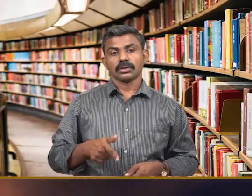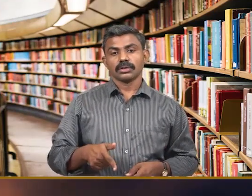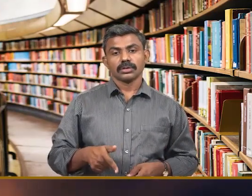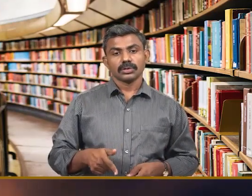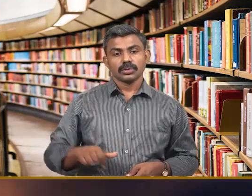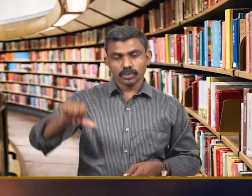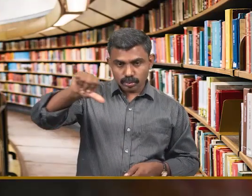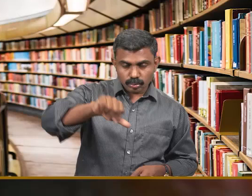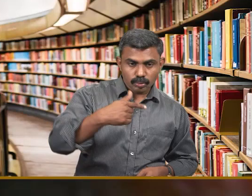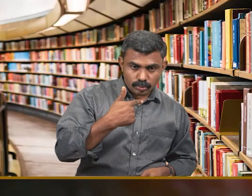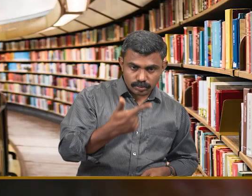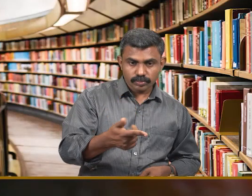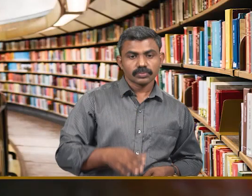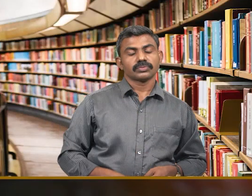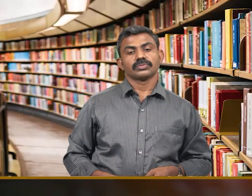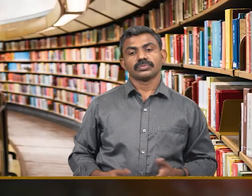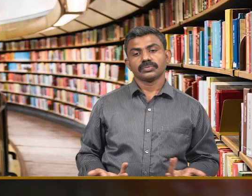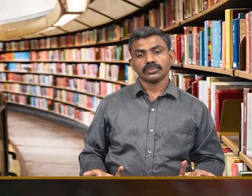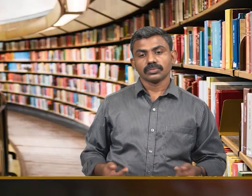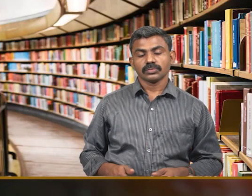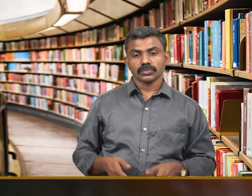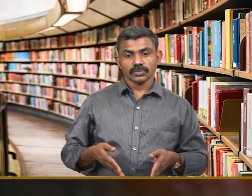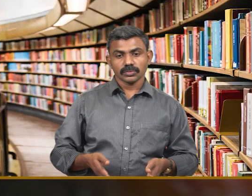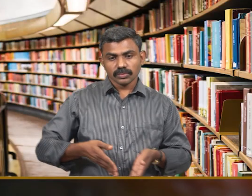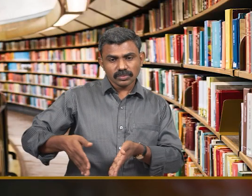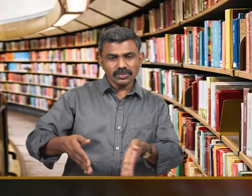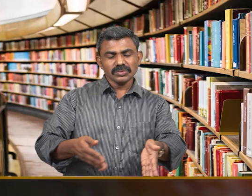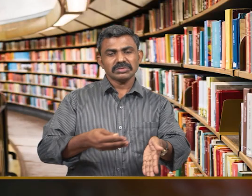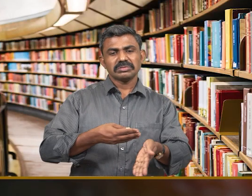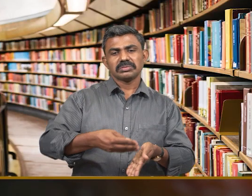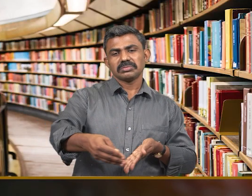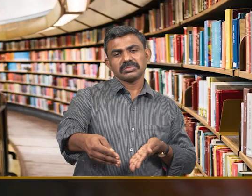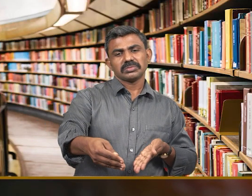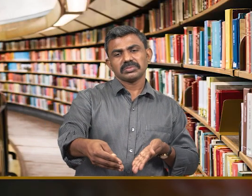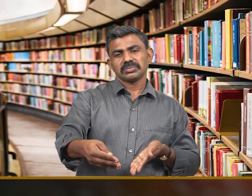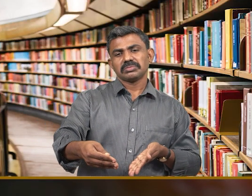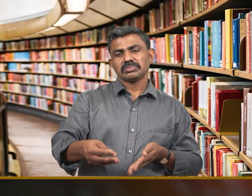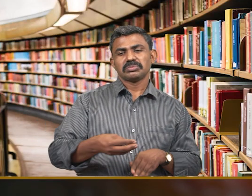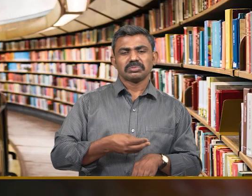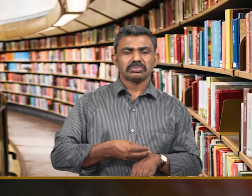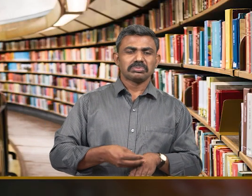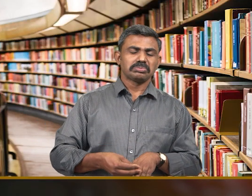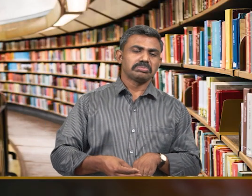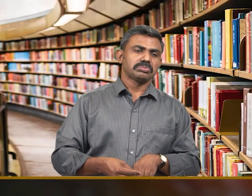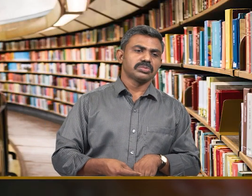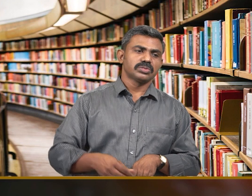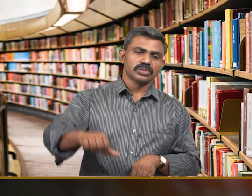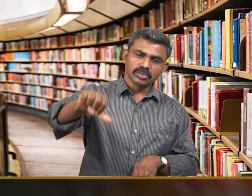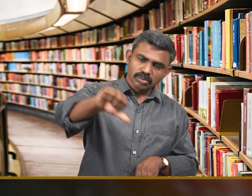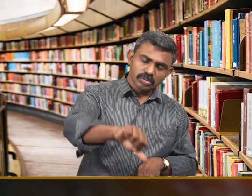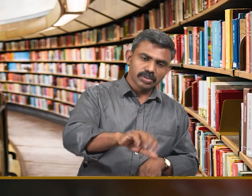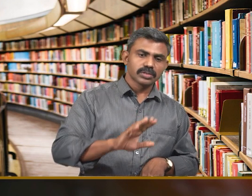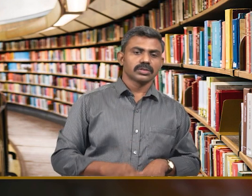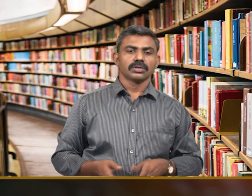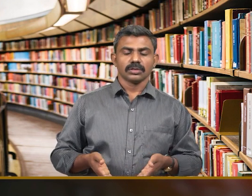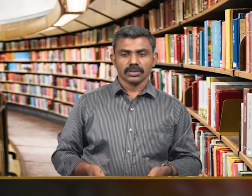பார்த்திங்கன்னா ஒரு தோல்வியை தழுவுதுன்னு நம்ம படிச்சிருப்போம் ஏற்கனவே. ஸோ இதோட செயல்பாடு பார்த்திங்கன்னா மிக மிக தோல்வியை தழுவுதுன்னு சொல்லலாம். ஸோ